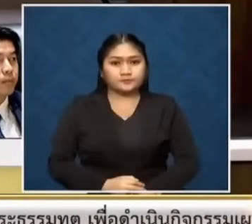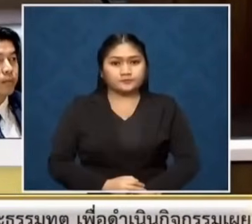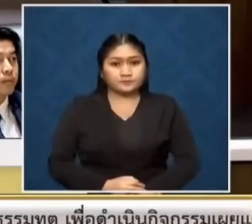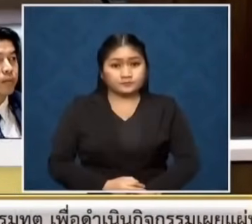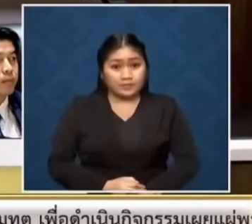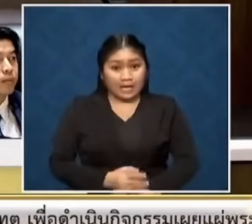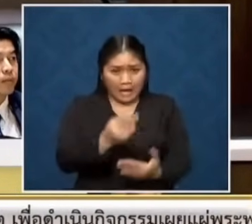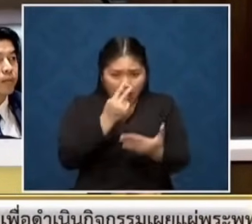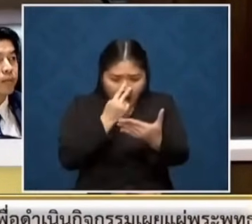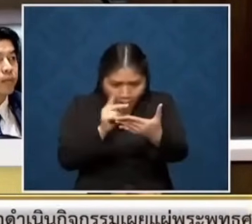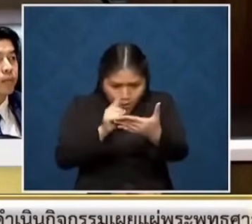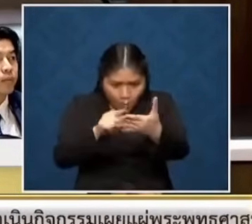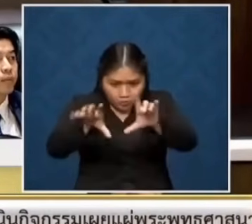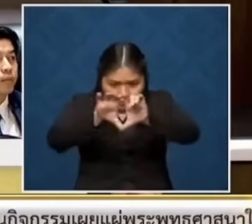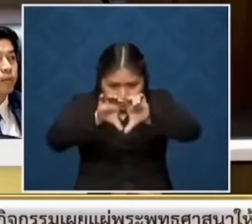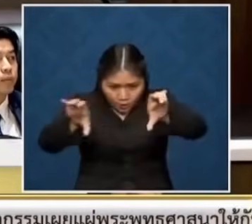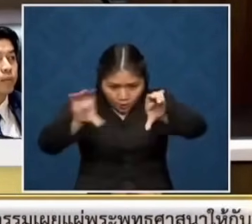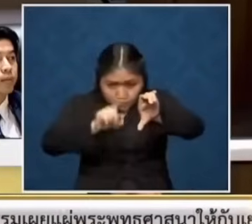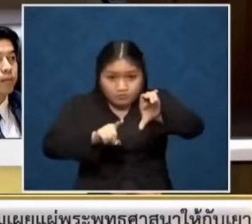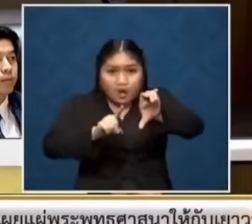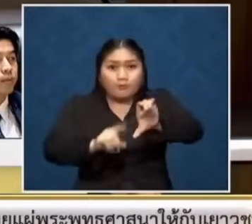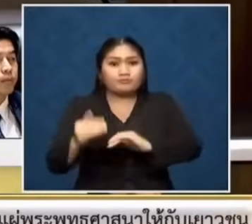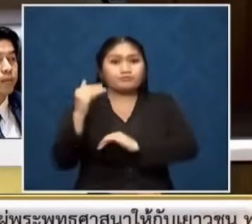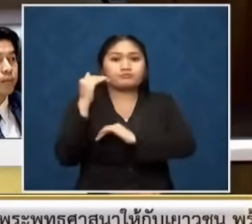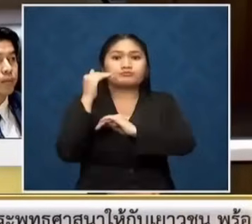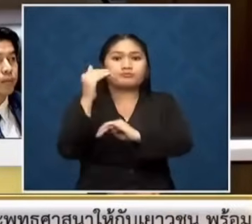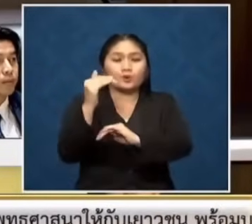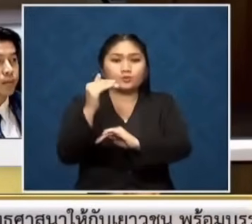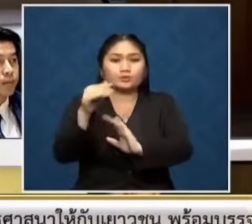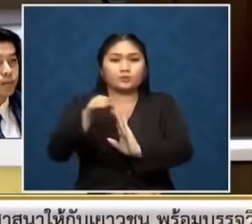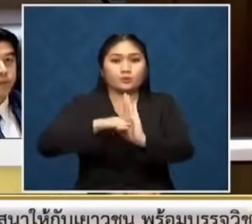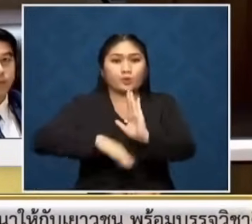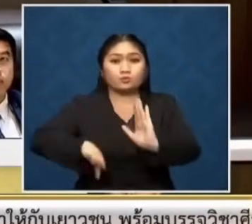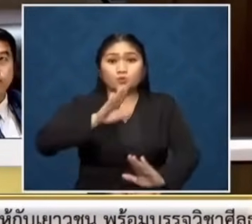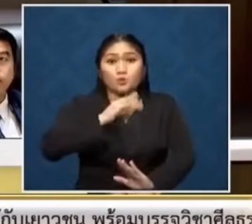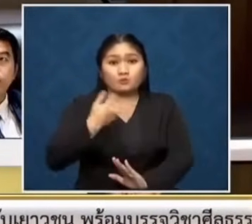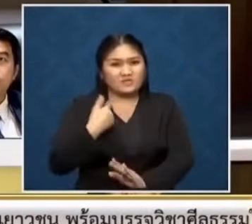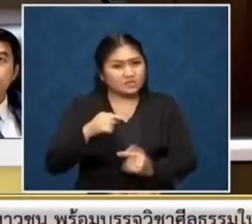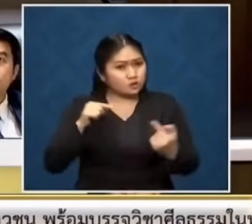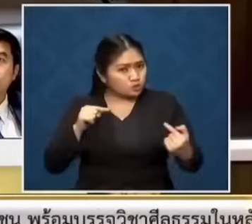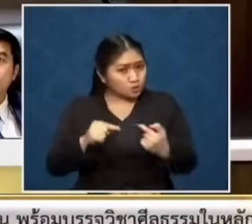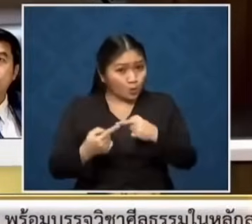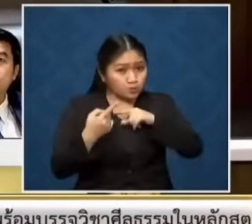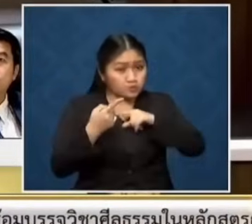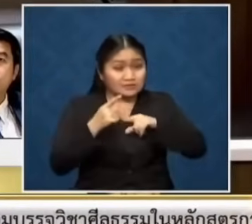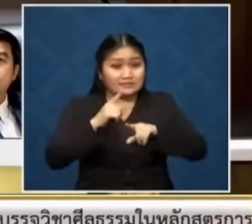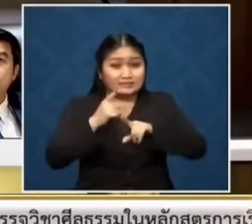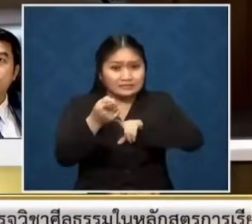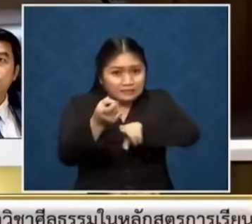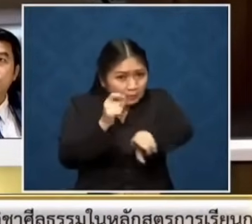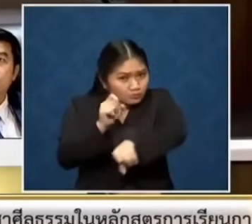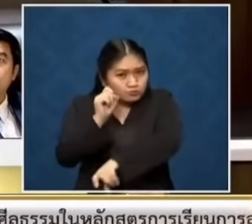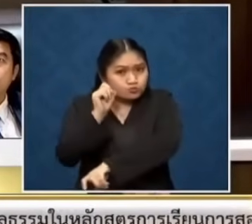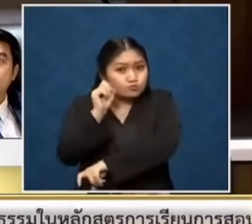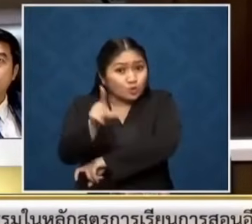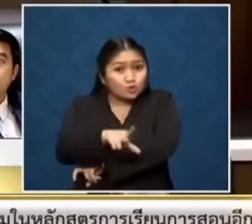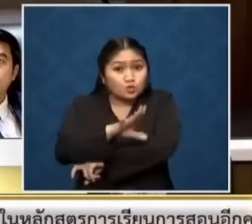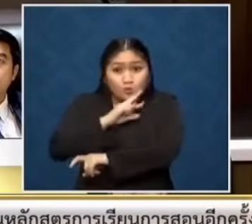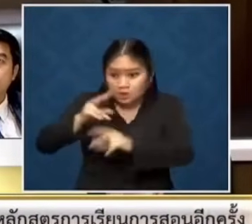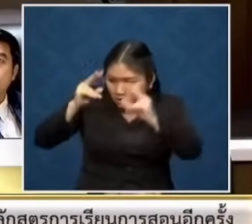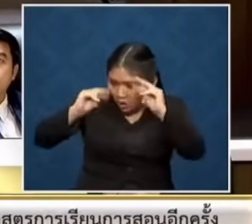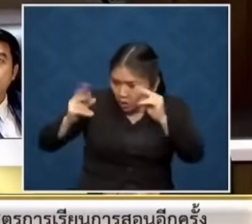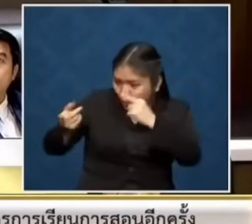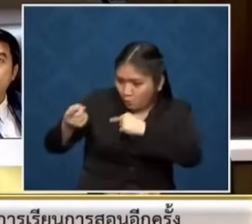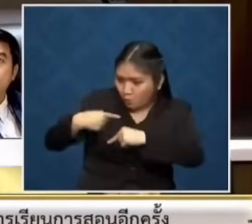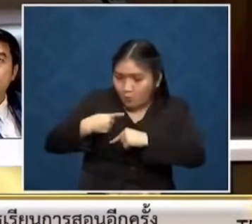จะเห็นว่ามีการกำหนดเงื่อนไขไว้อยู่ครับว่าถ้าหากมีการตั้งกระทู้ถามสดนายกรัฐมนตรีนั้นและท่านนายกจะไม่มาตอบเองนั้นเนี่ย